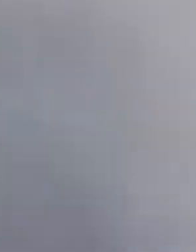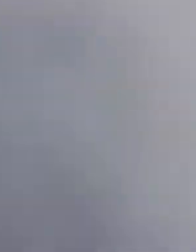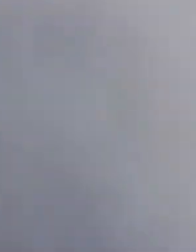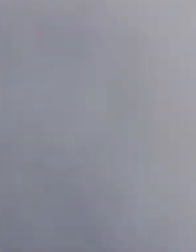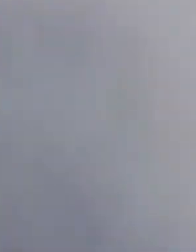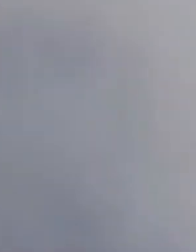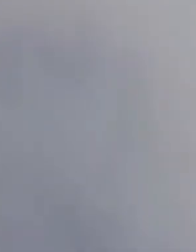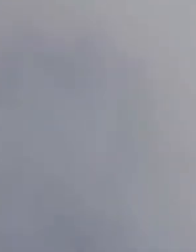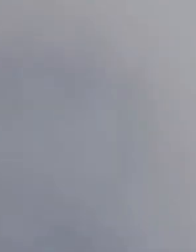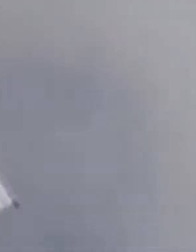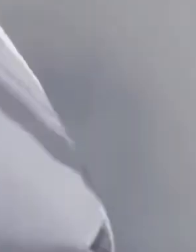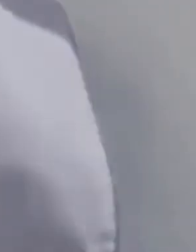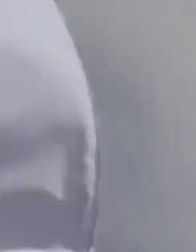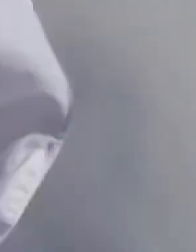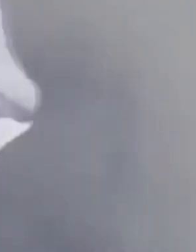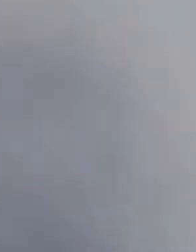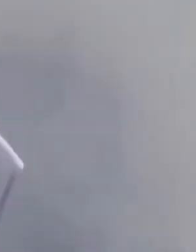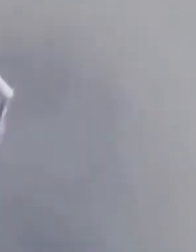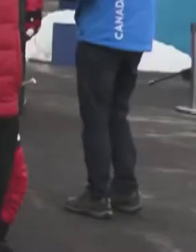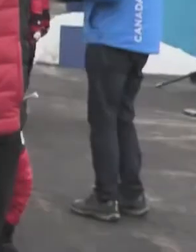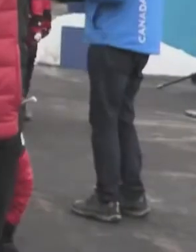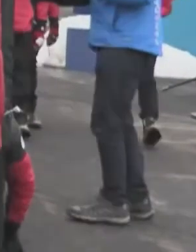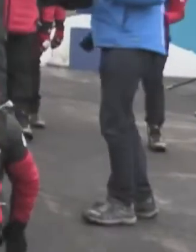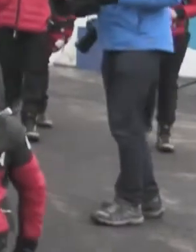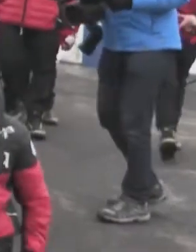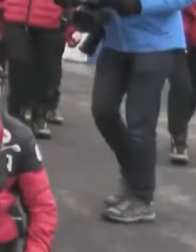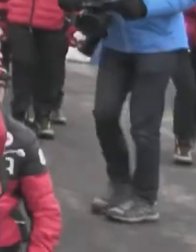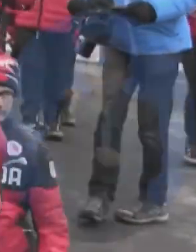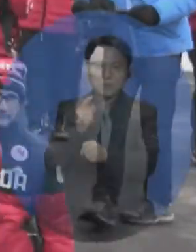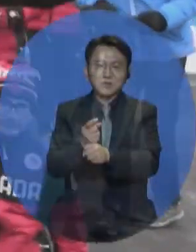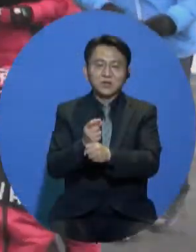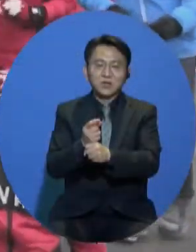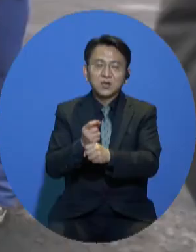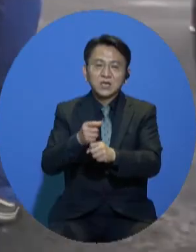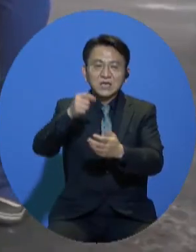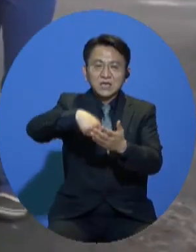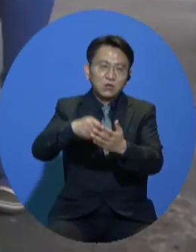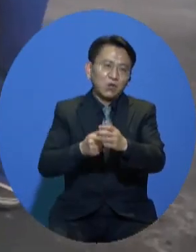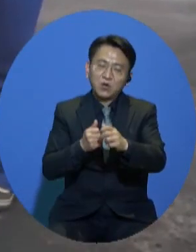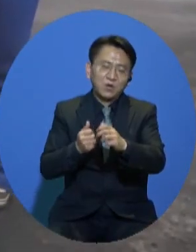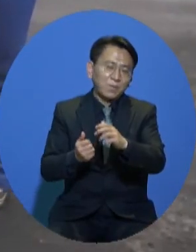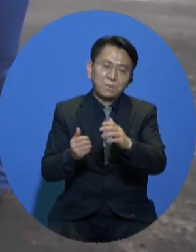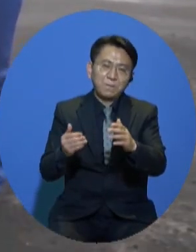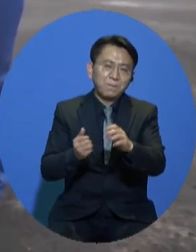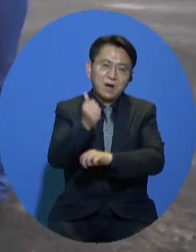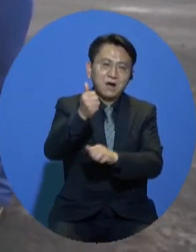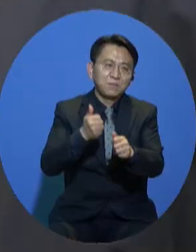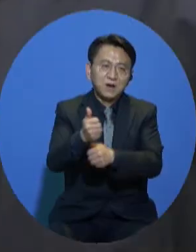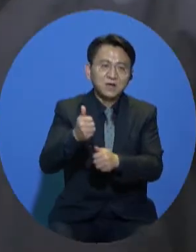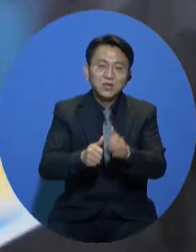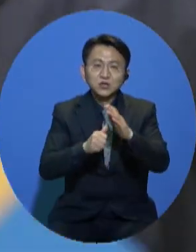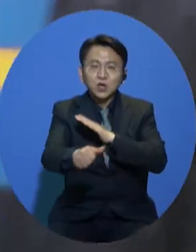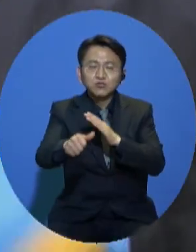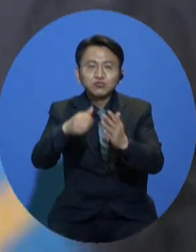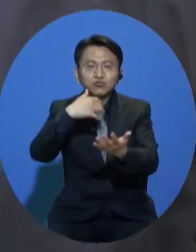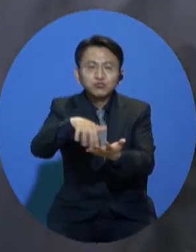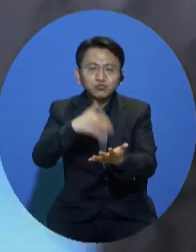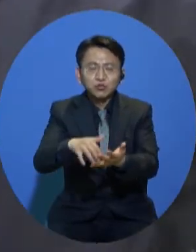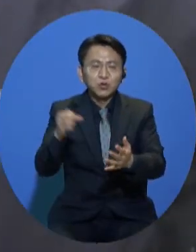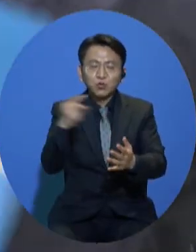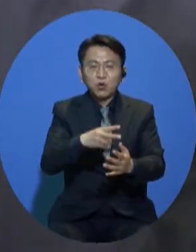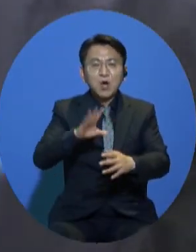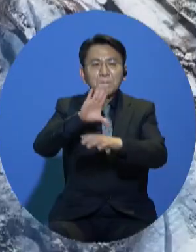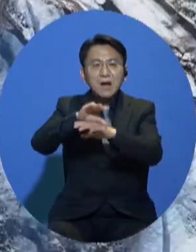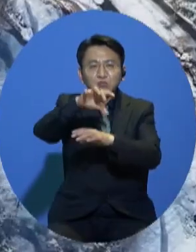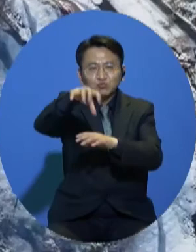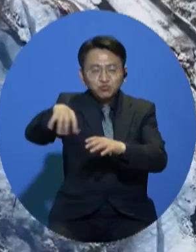Before the open ceremony, we are already breaking records. 회식 이전에 이미 기록을 경신하고 있습니다. 선수 수 면에 있어서 방송사